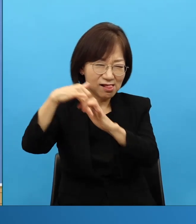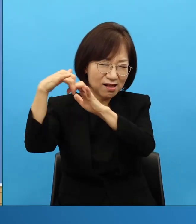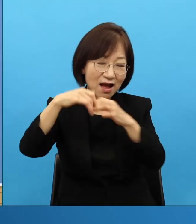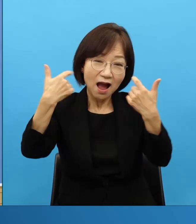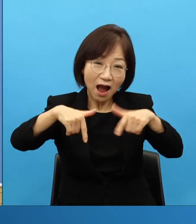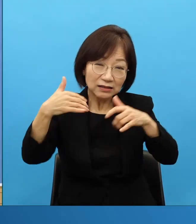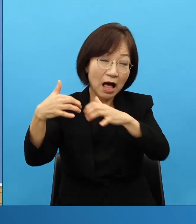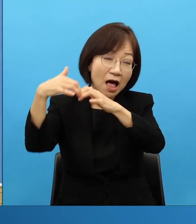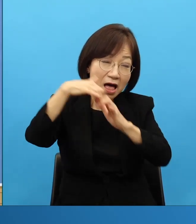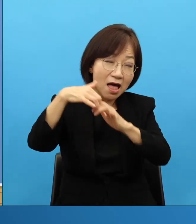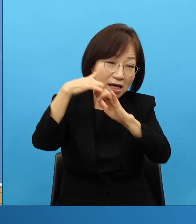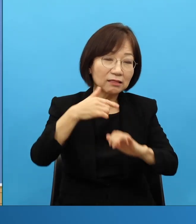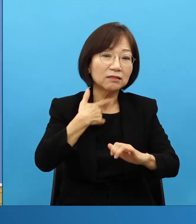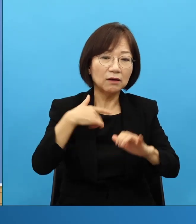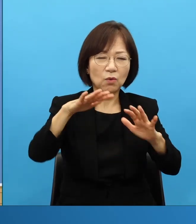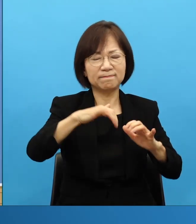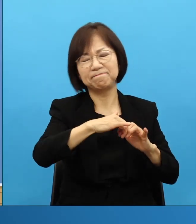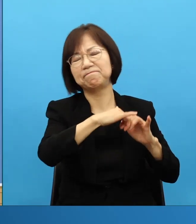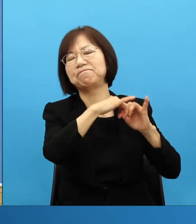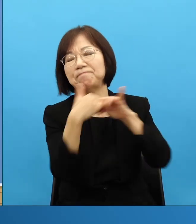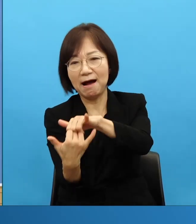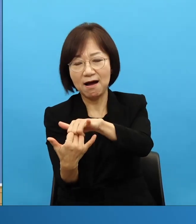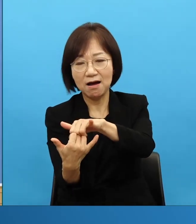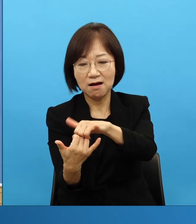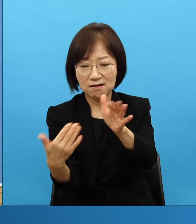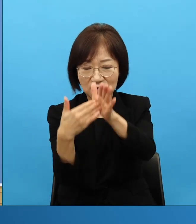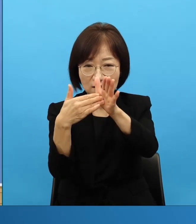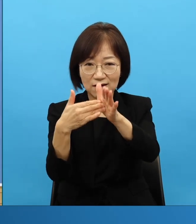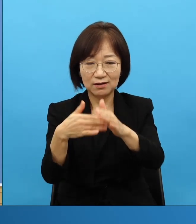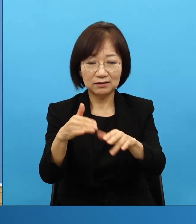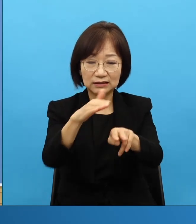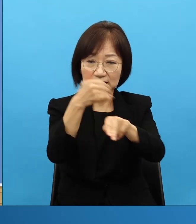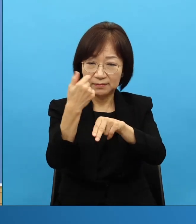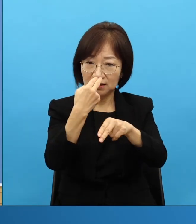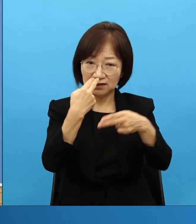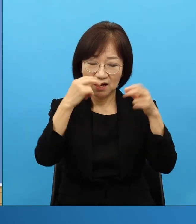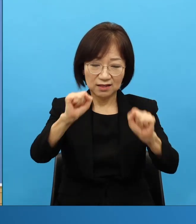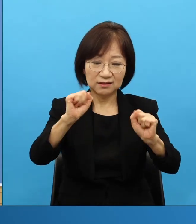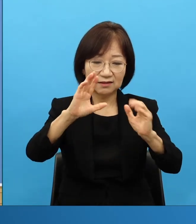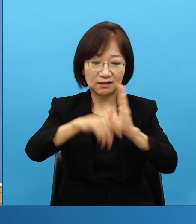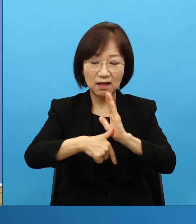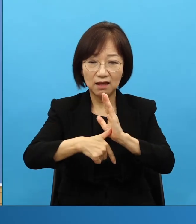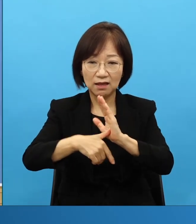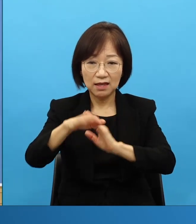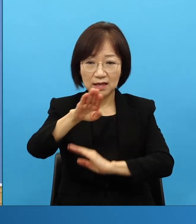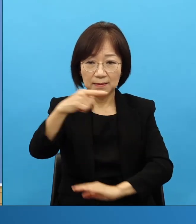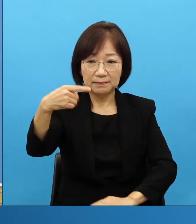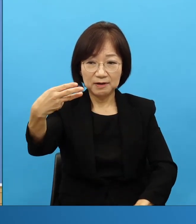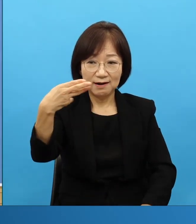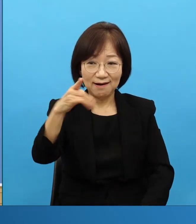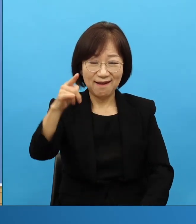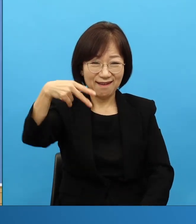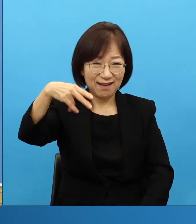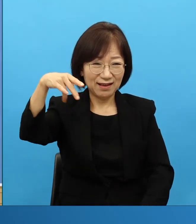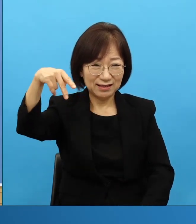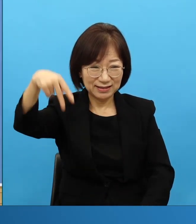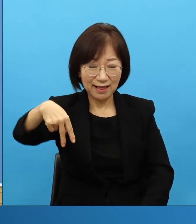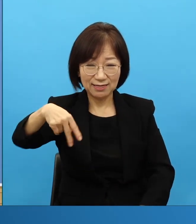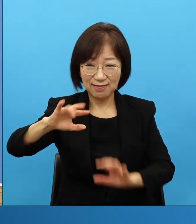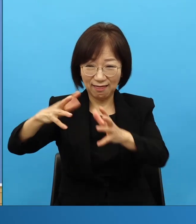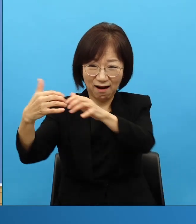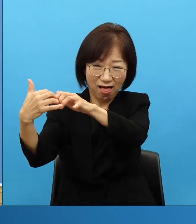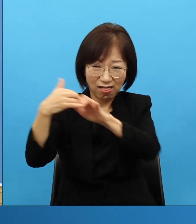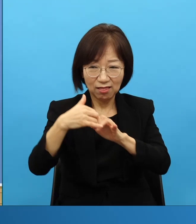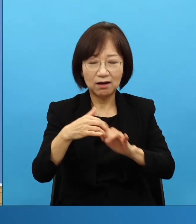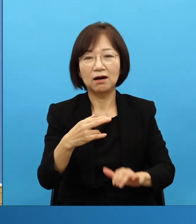the Philistines. 사무엘이 살아있는 동안에는 블레셋이 쳐들어오지 못했다고 돼 있어요. And during the time that Samuel was alive, not once the Philistines